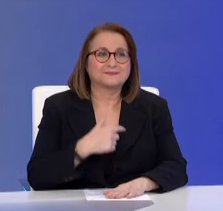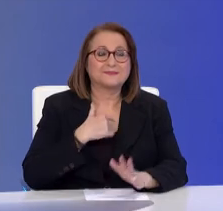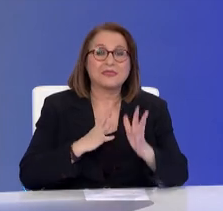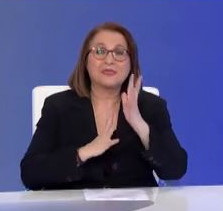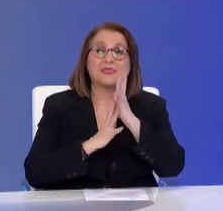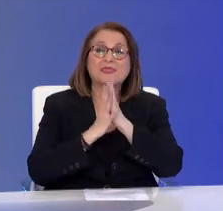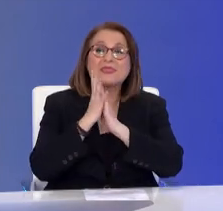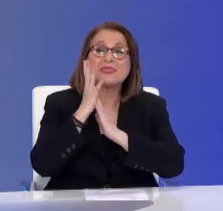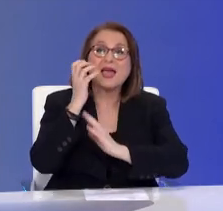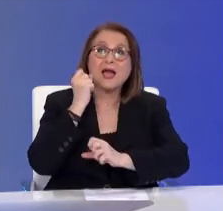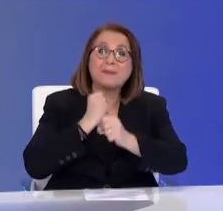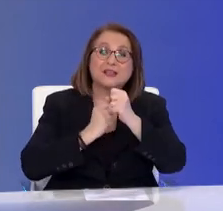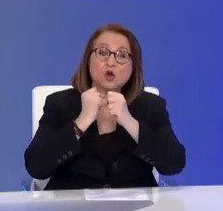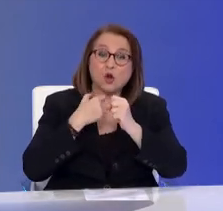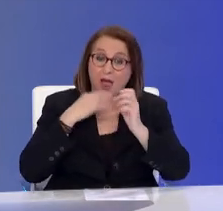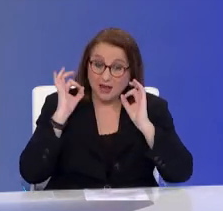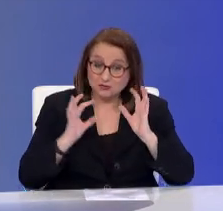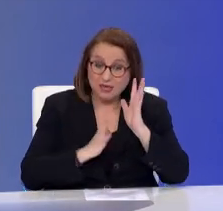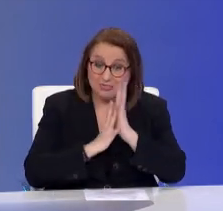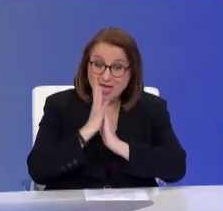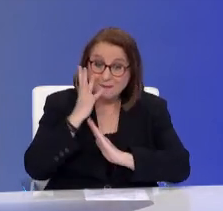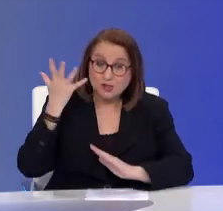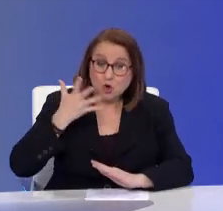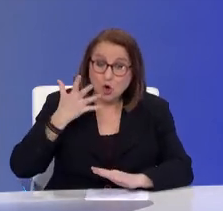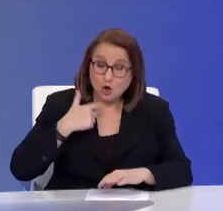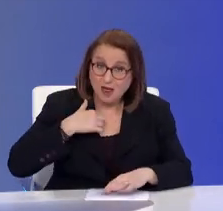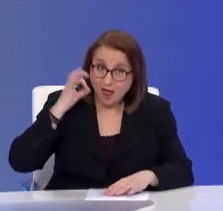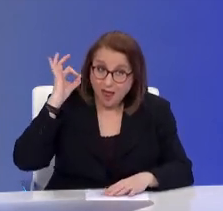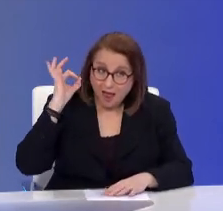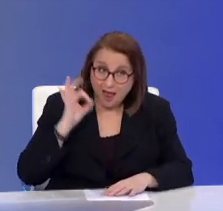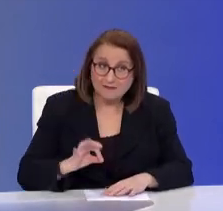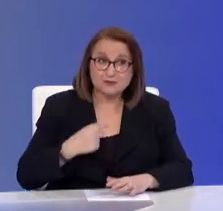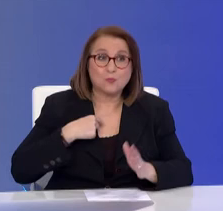Από την ηλικία των 15 ετών